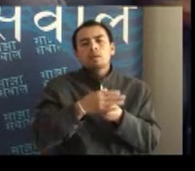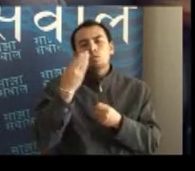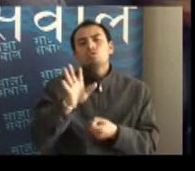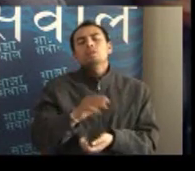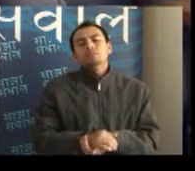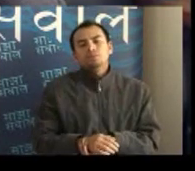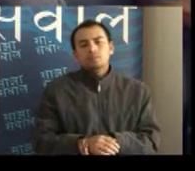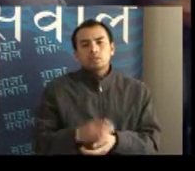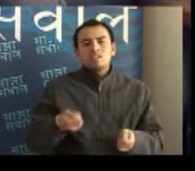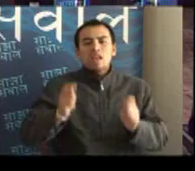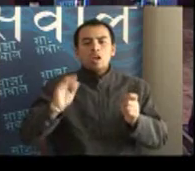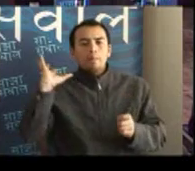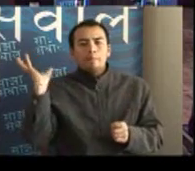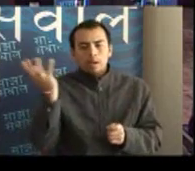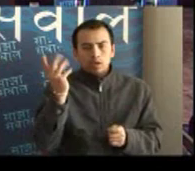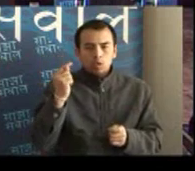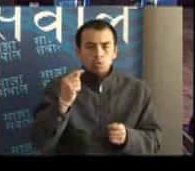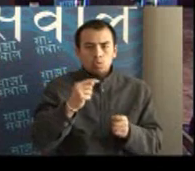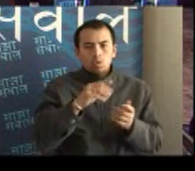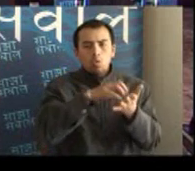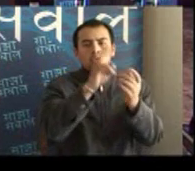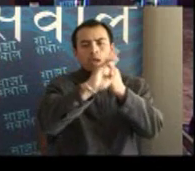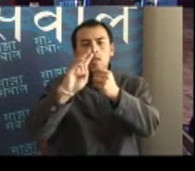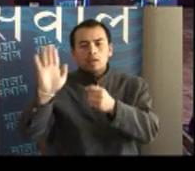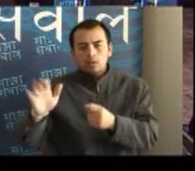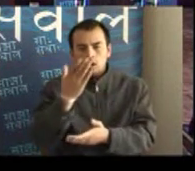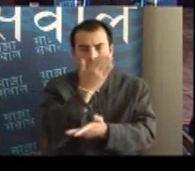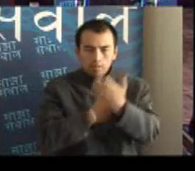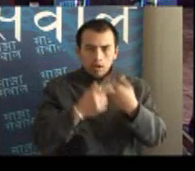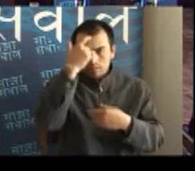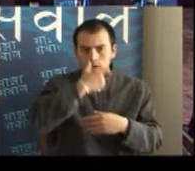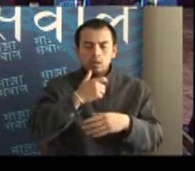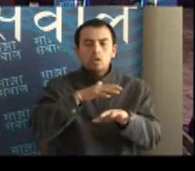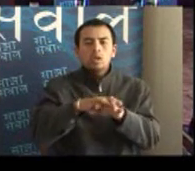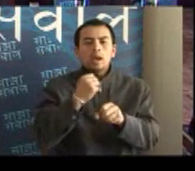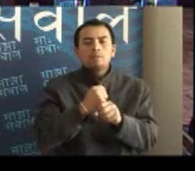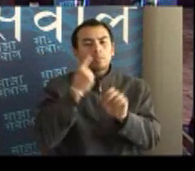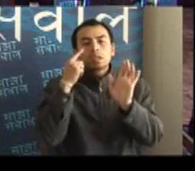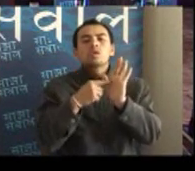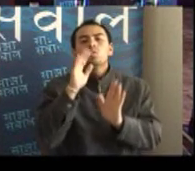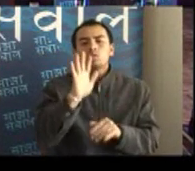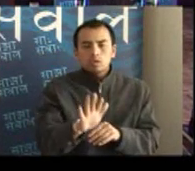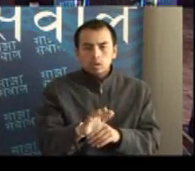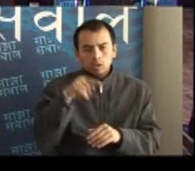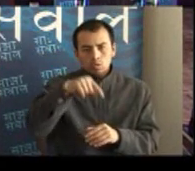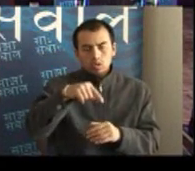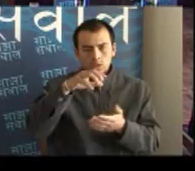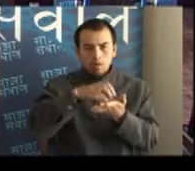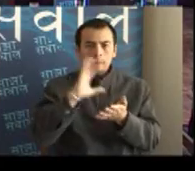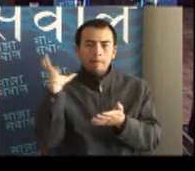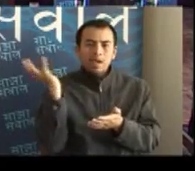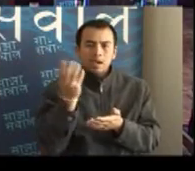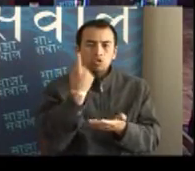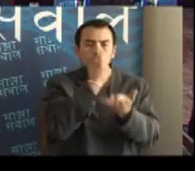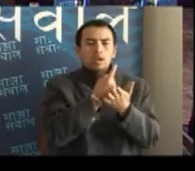रहेछ। नाङ्लो बेकरीको जुन सञ्जाल छ त्यहाँ चाहिँ अपाङ्गता भएका व्यक्तिहरूलाई रोजगारी दिएको हामीले देखेका छौँ। यहाँ चाहिँ बेकरी